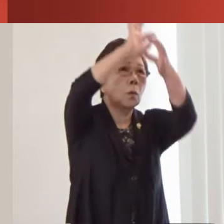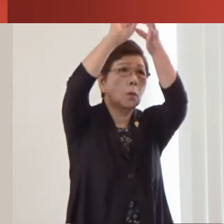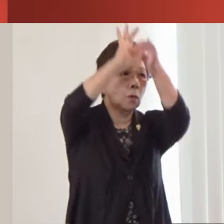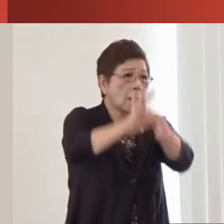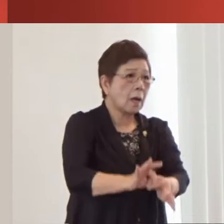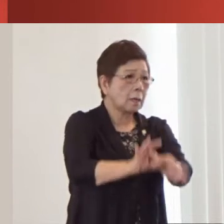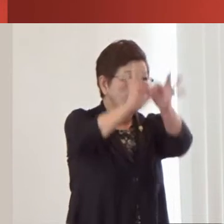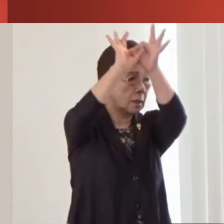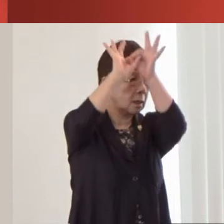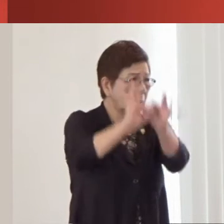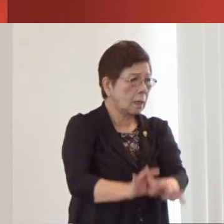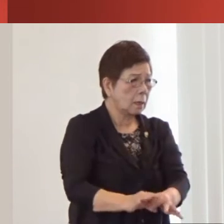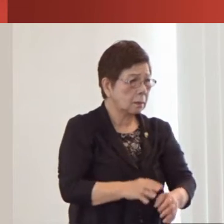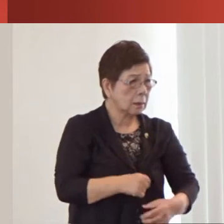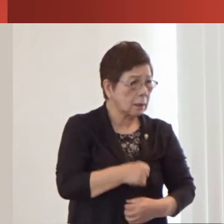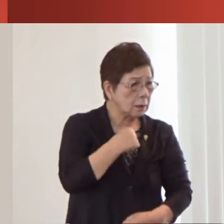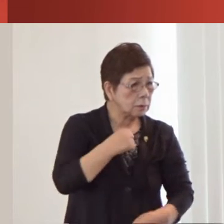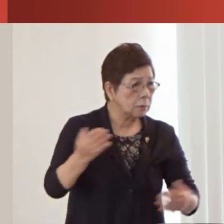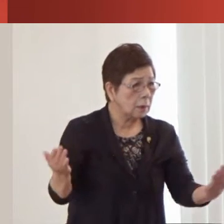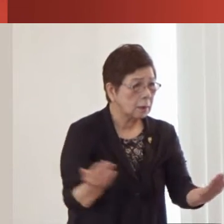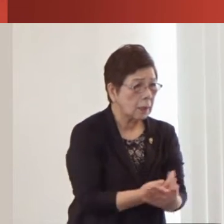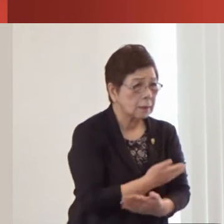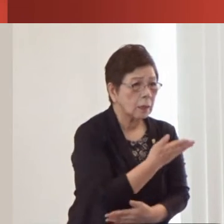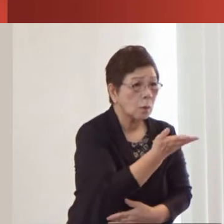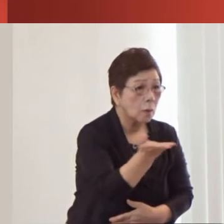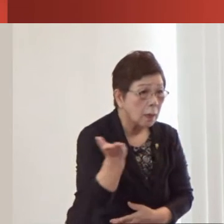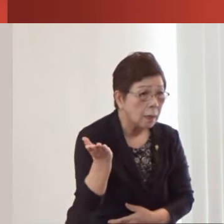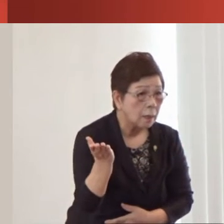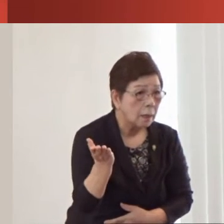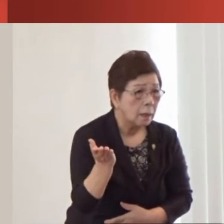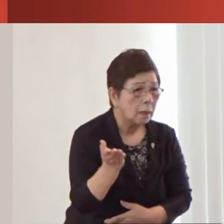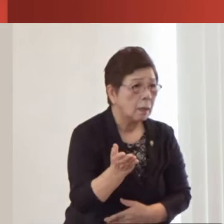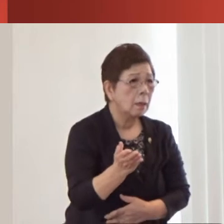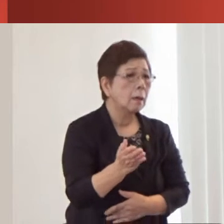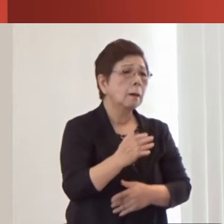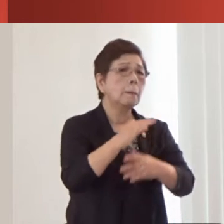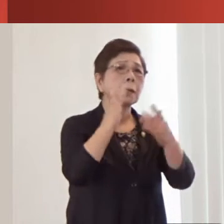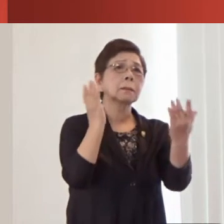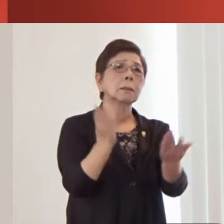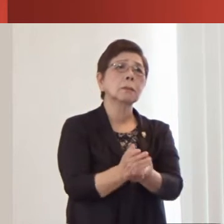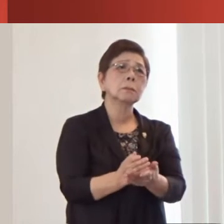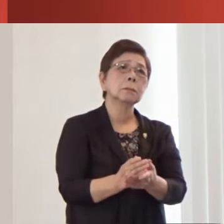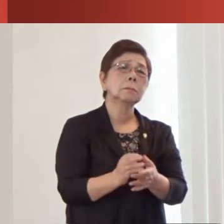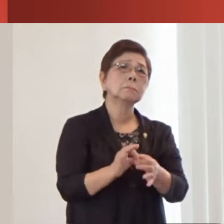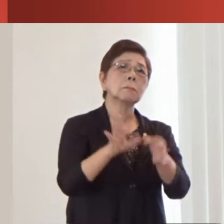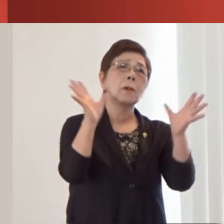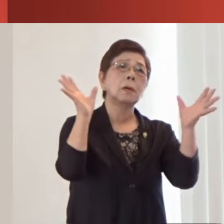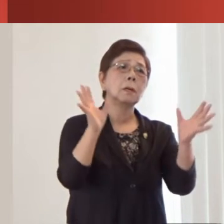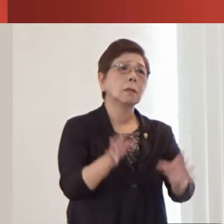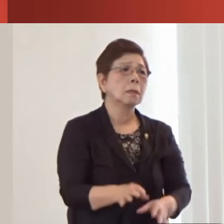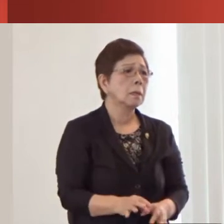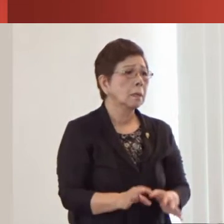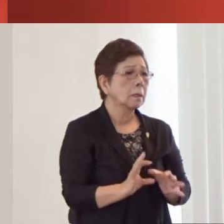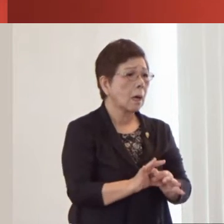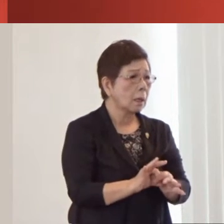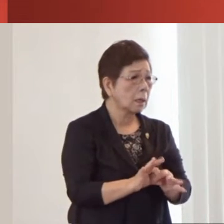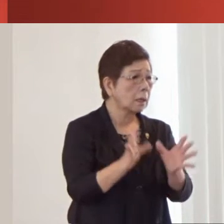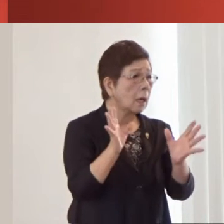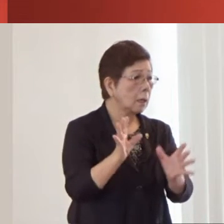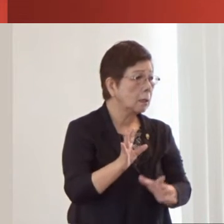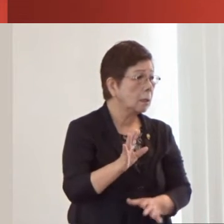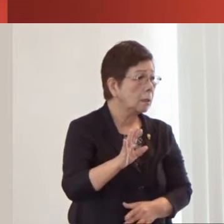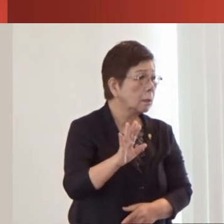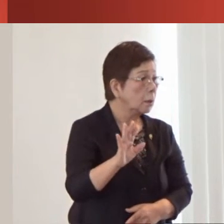正しいものになった、あるいは全くもう無関係だったのに、それがもう一